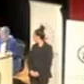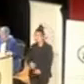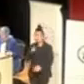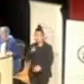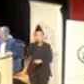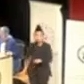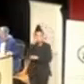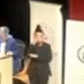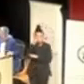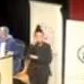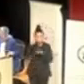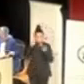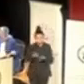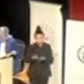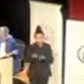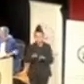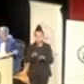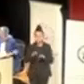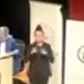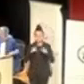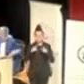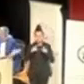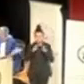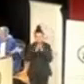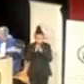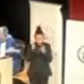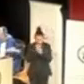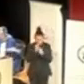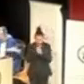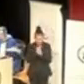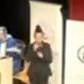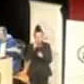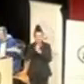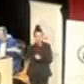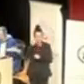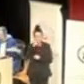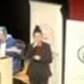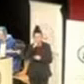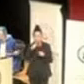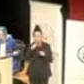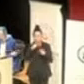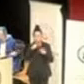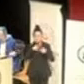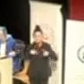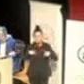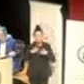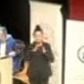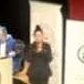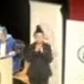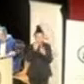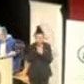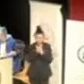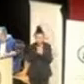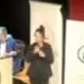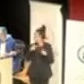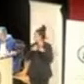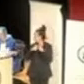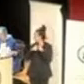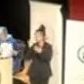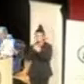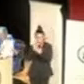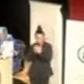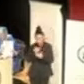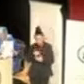Bunun başlığı Kütüphaneler ve Yayınlar Genel Müdürlüğü Milli Kütüphane Uygulamalar. Burada Milli Kütüphane tarafından geliştirilen çeşitli yazılım